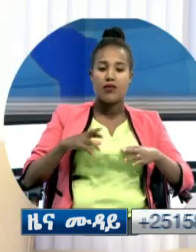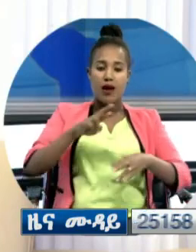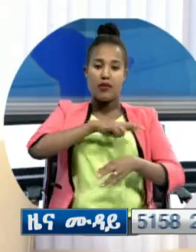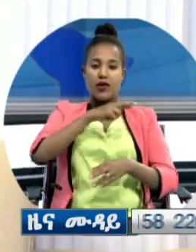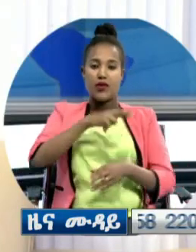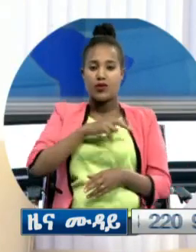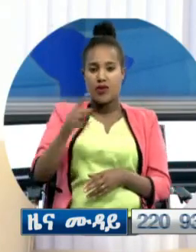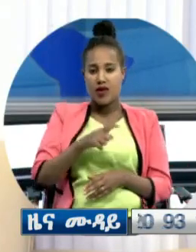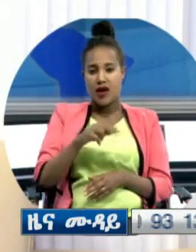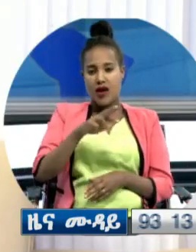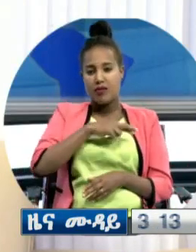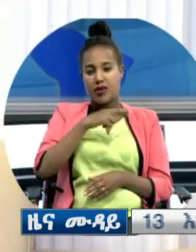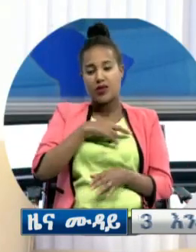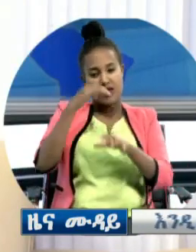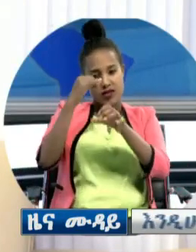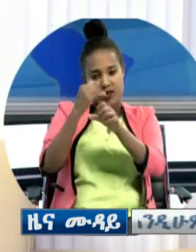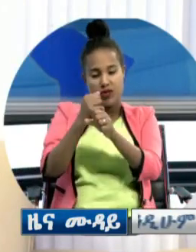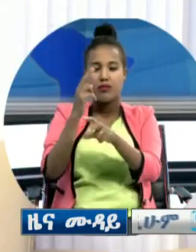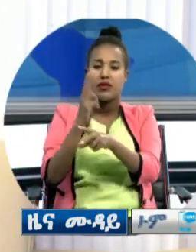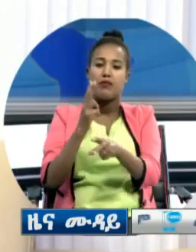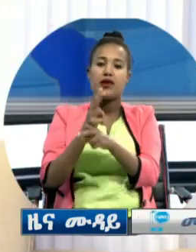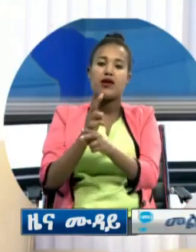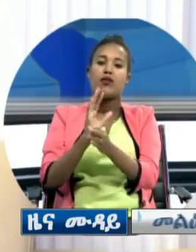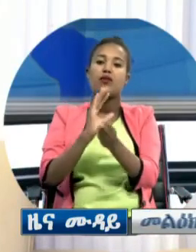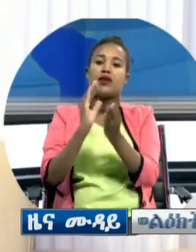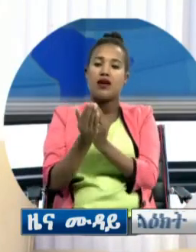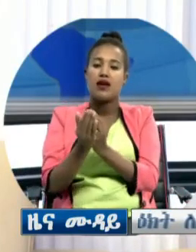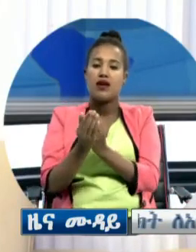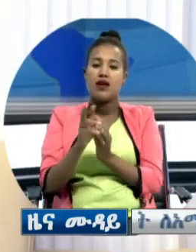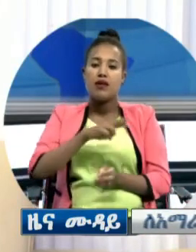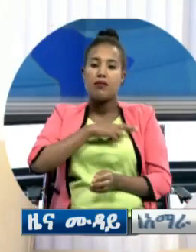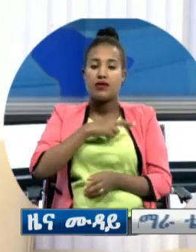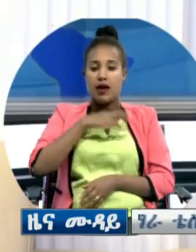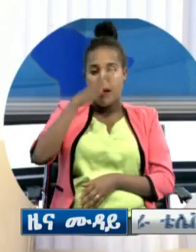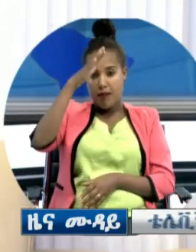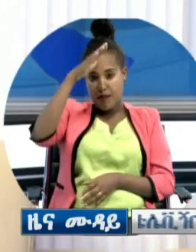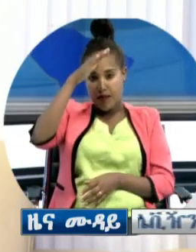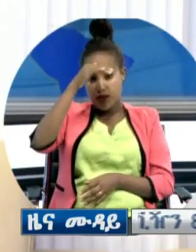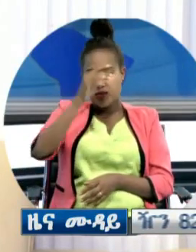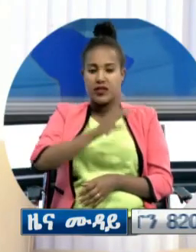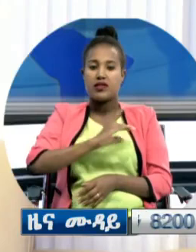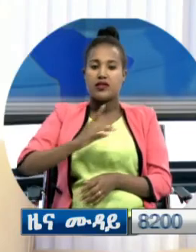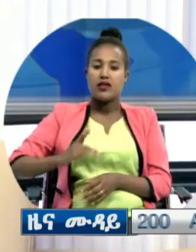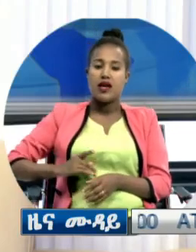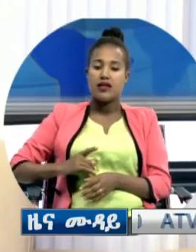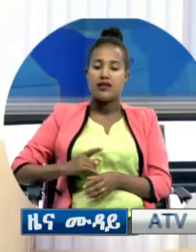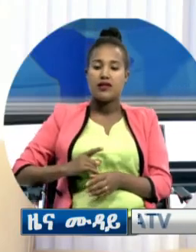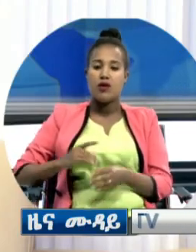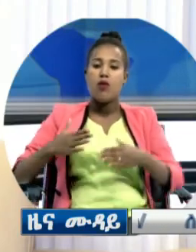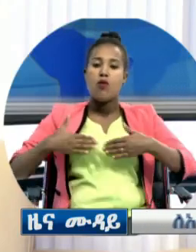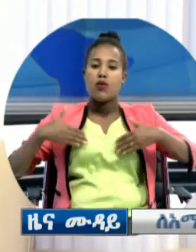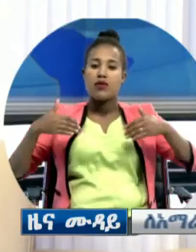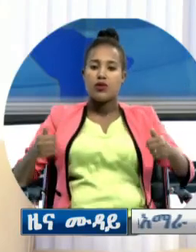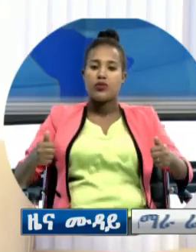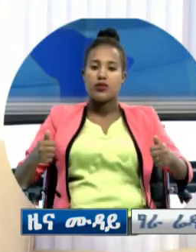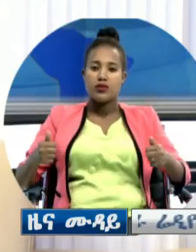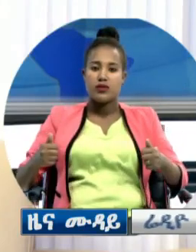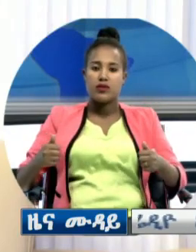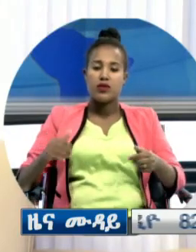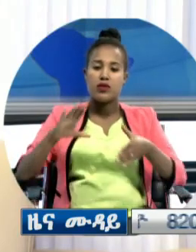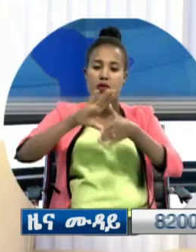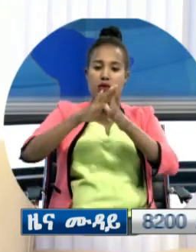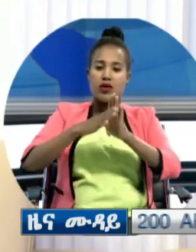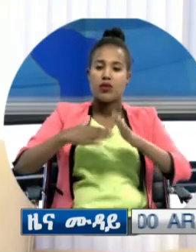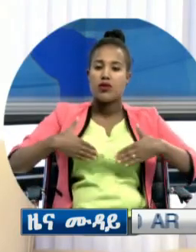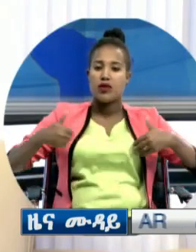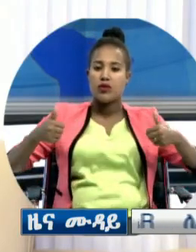ይዘቱን በጠበቀ መንገድ የሃይማኖት አባቶች፣ የክርስቲያን ህብረት ወጣቶች፣ የጎንደር